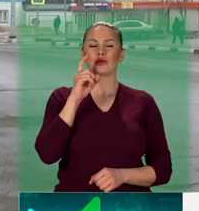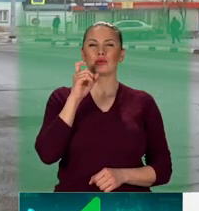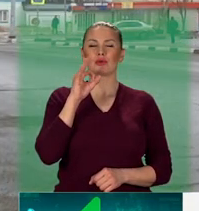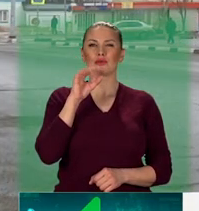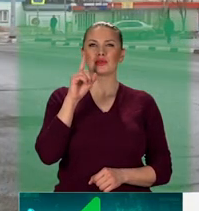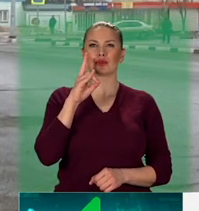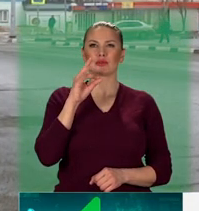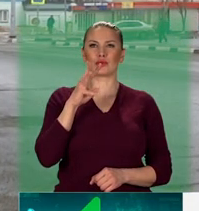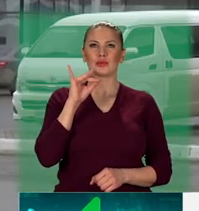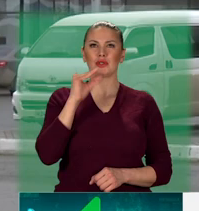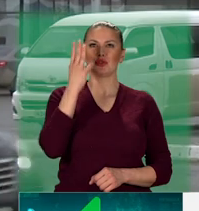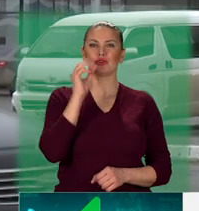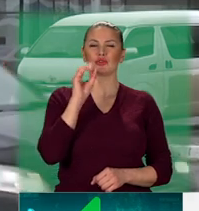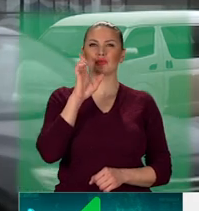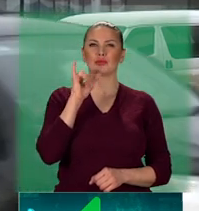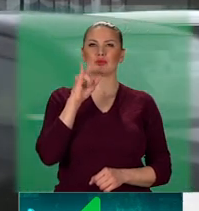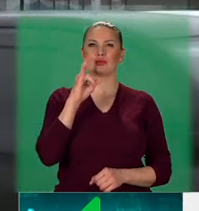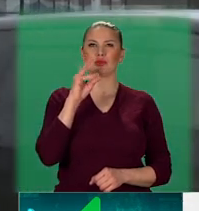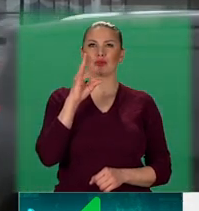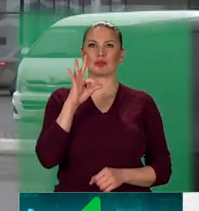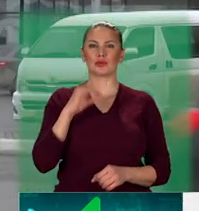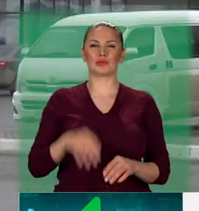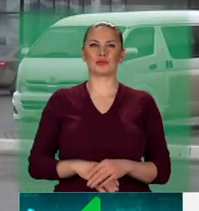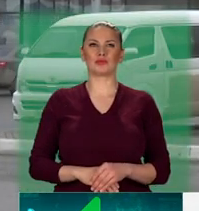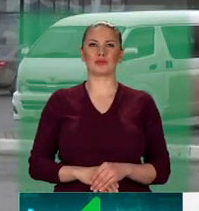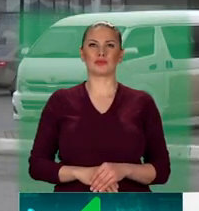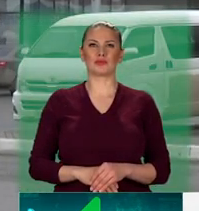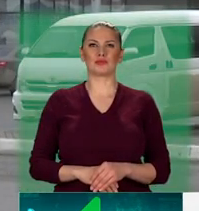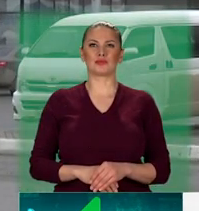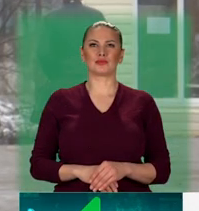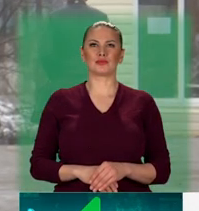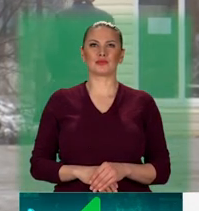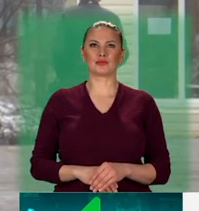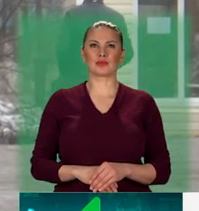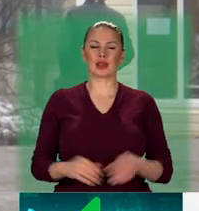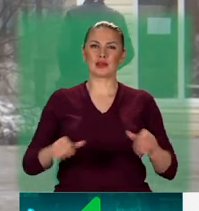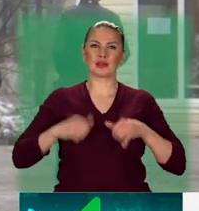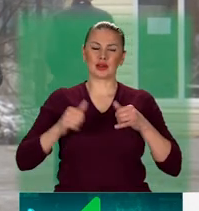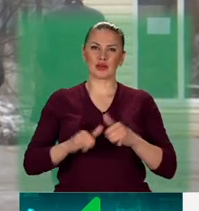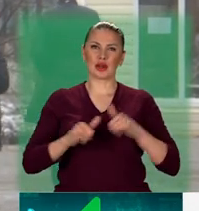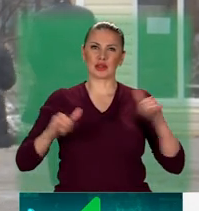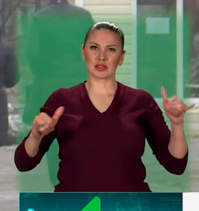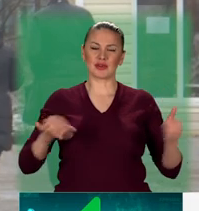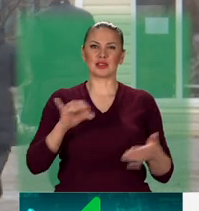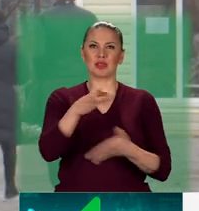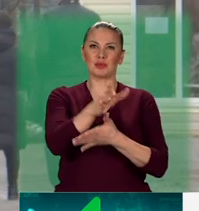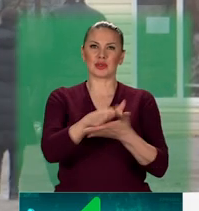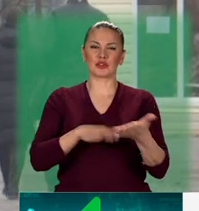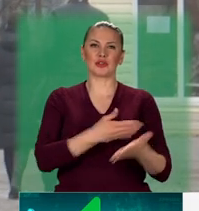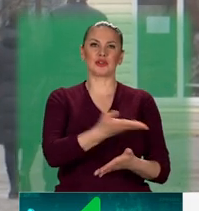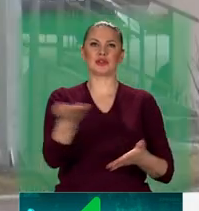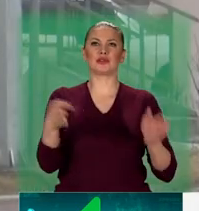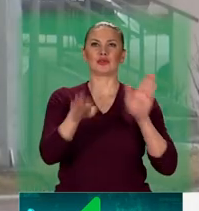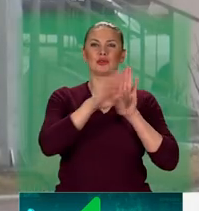один общественный туалет. Невельские власти намерены проект «Уютный город» по возможности продолжать. Согласно планам, если новые